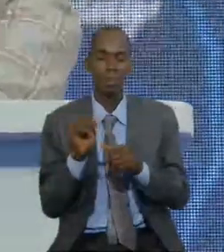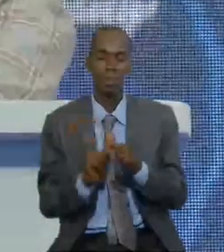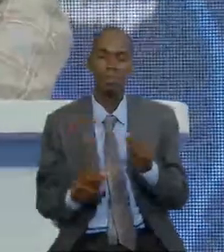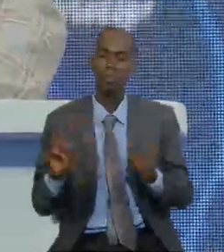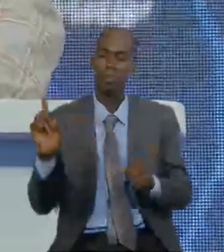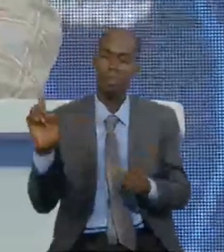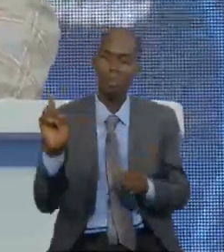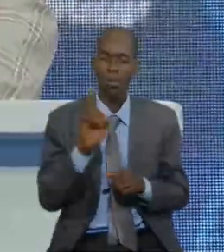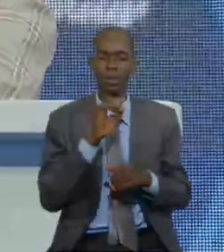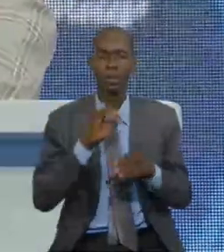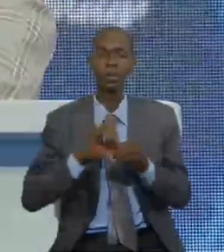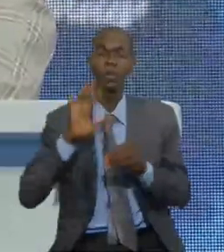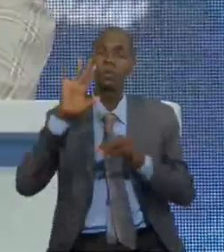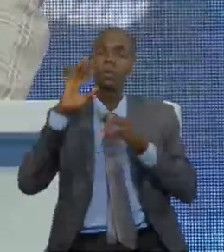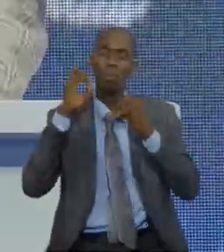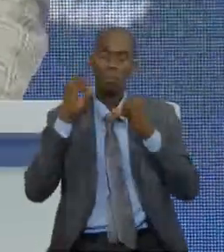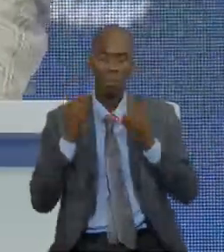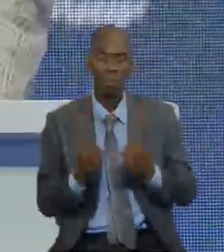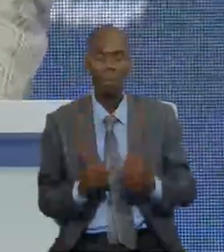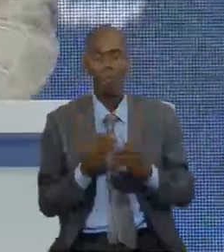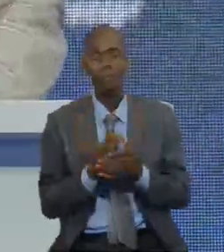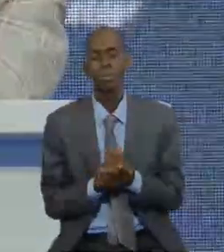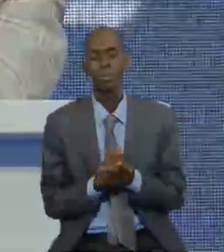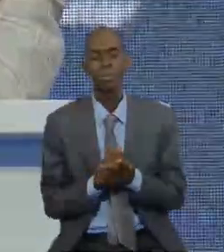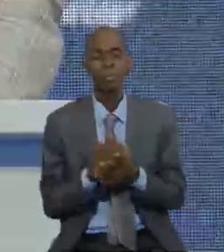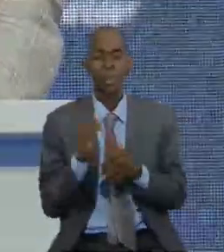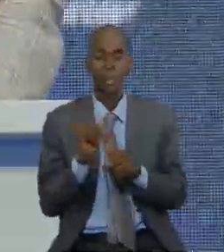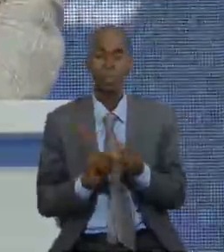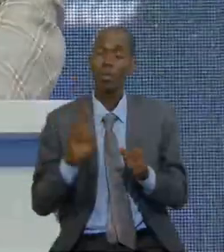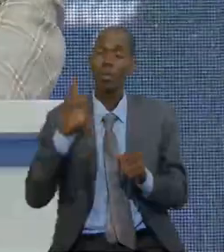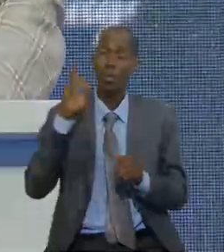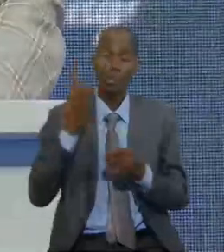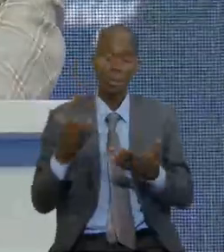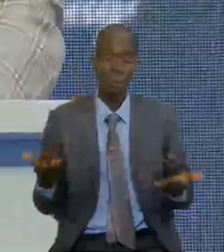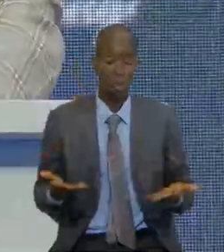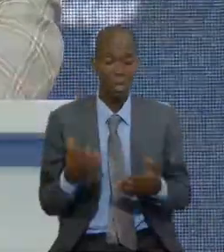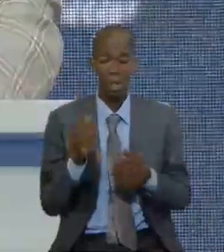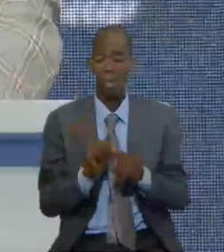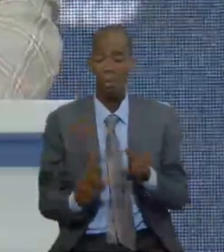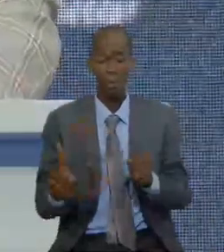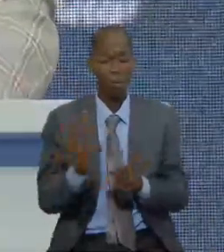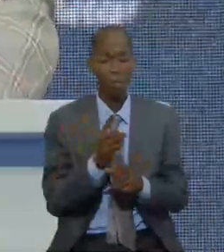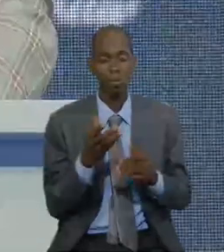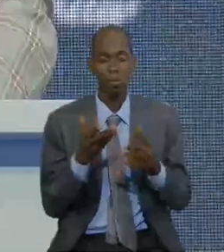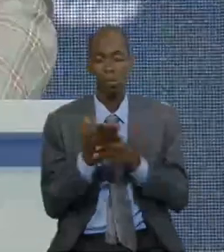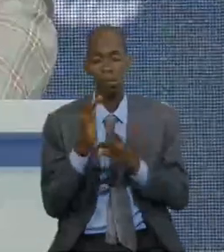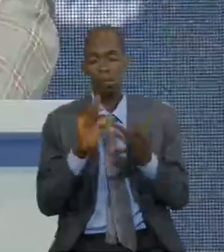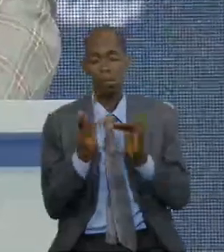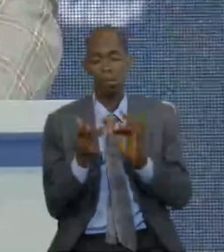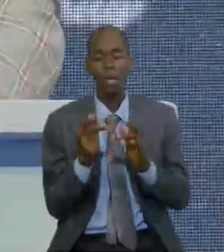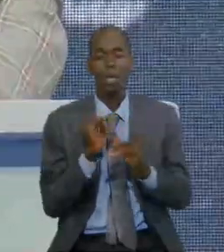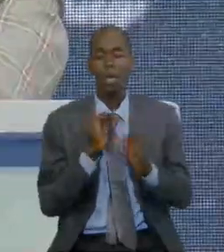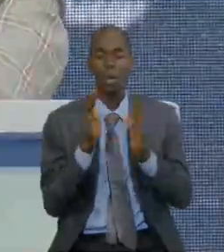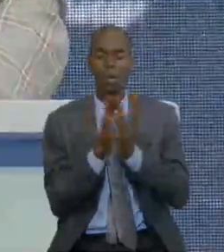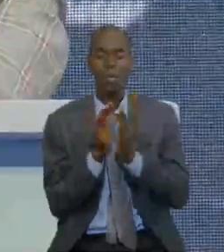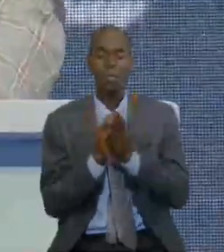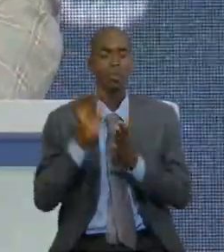Seigneur ta parole à tout le monde dans ta puissance tout le monde ici est tous ceux qui sont en ligne